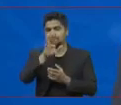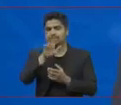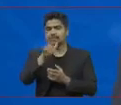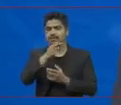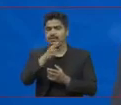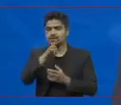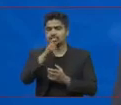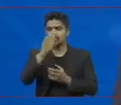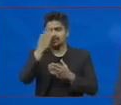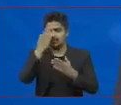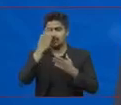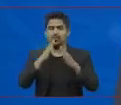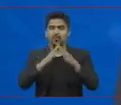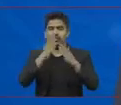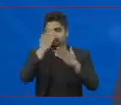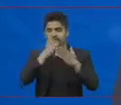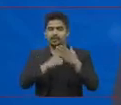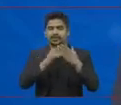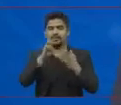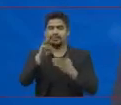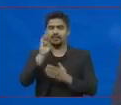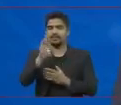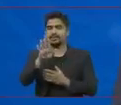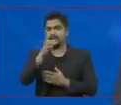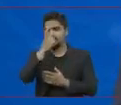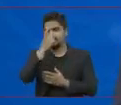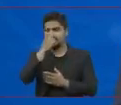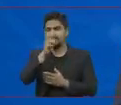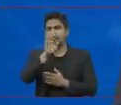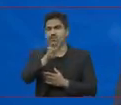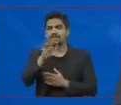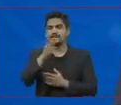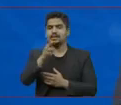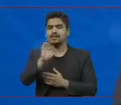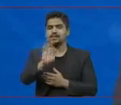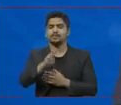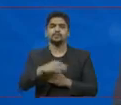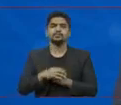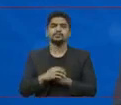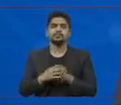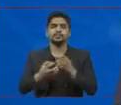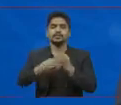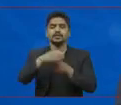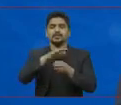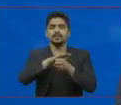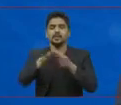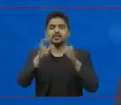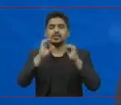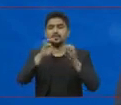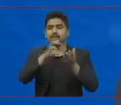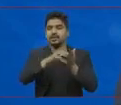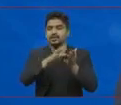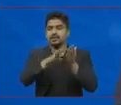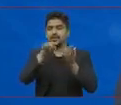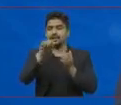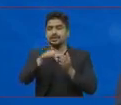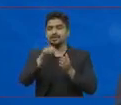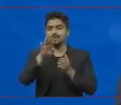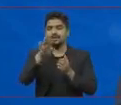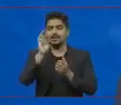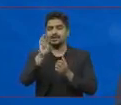457 जना र होम आइसोलेसनमा 3,579 जना हुनुहुन्छ। देशभरिका प्रयोगशालाहरूबाट आज